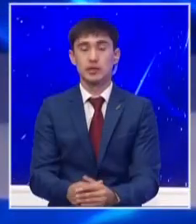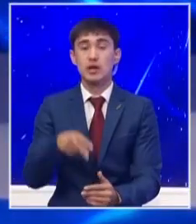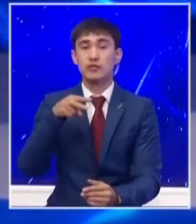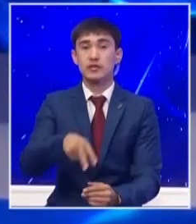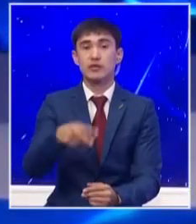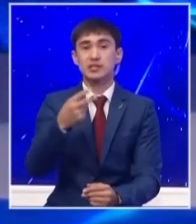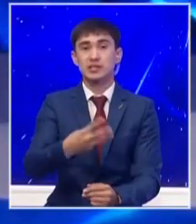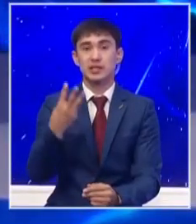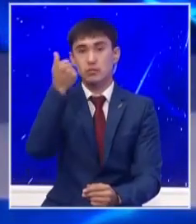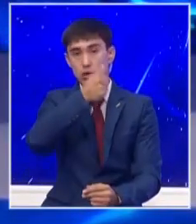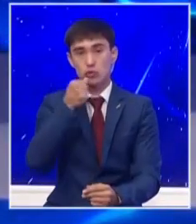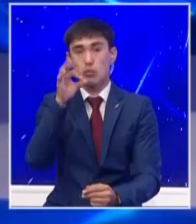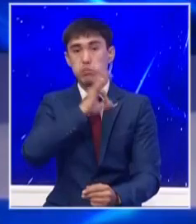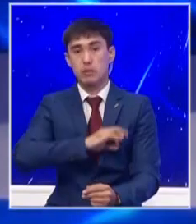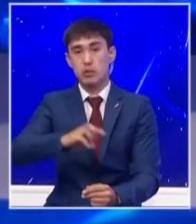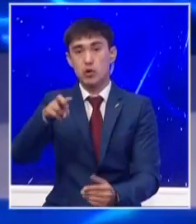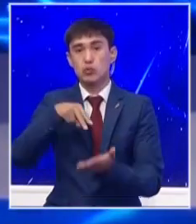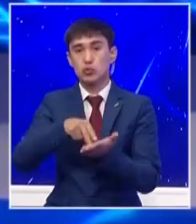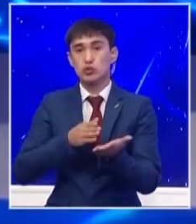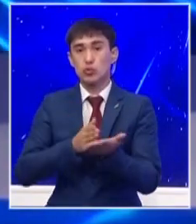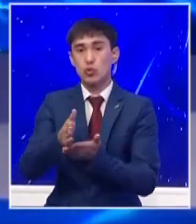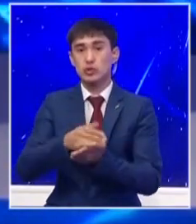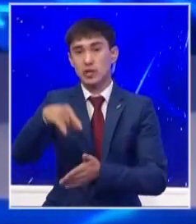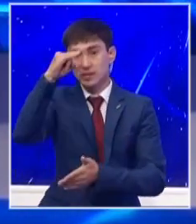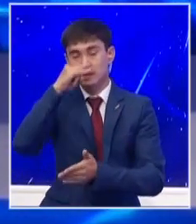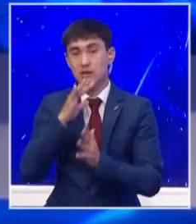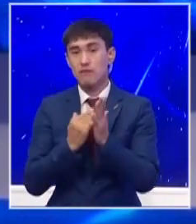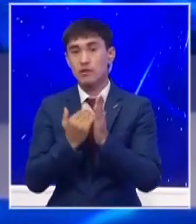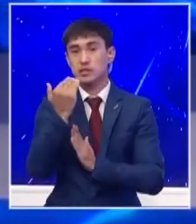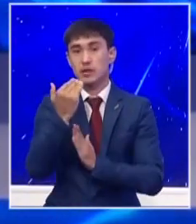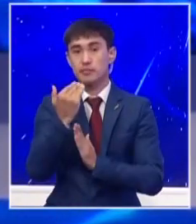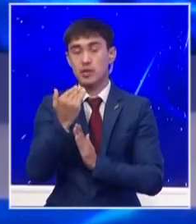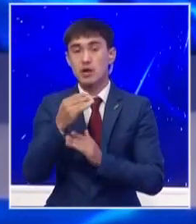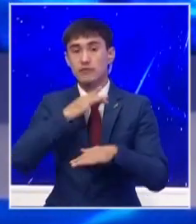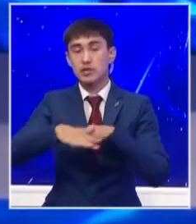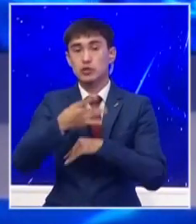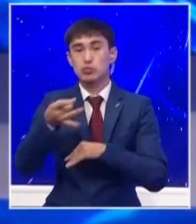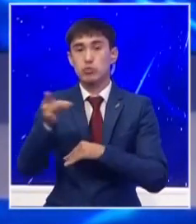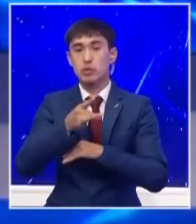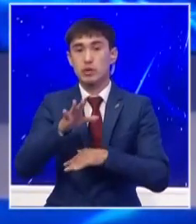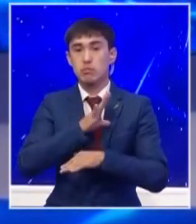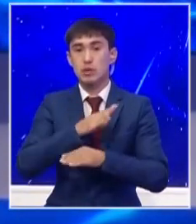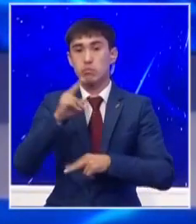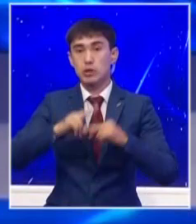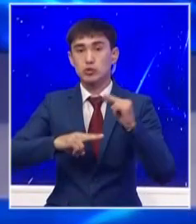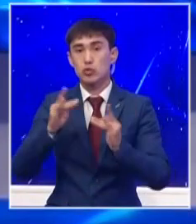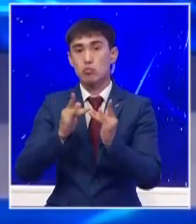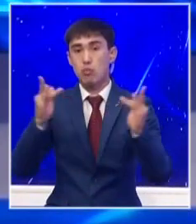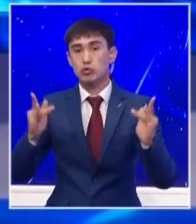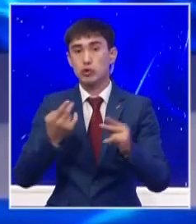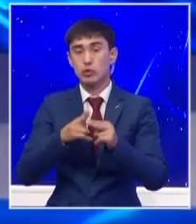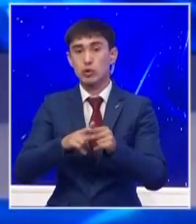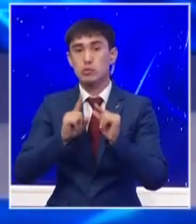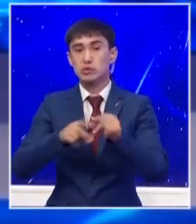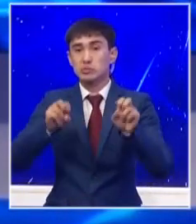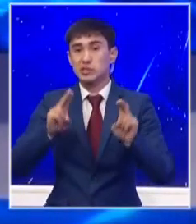В 2023 году прибыль туристической отрасли Казахстана возросла. В столице республики был построен мост, который, по